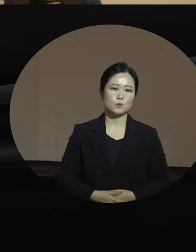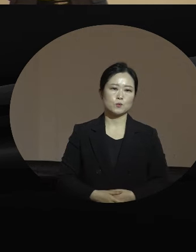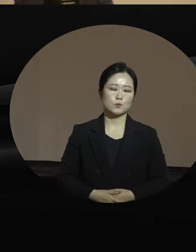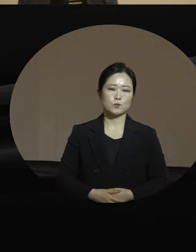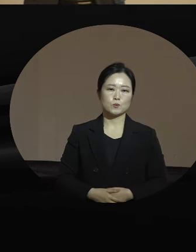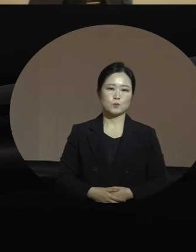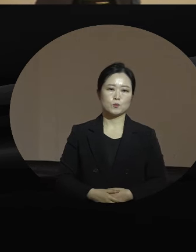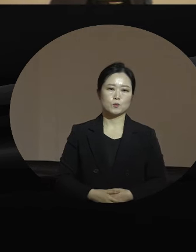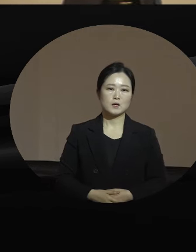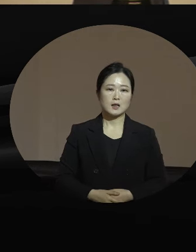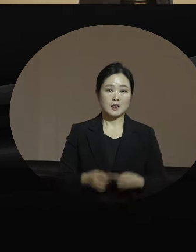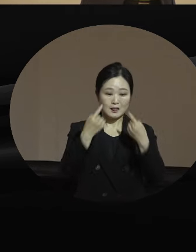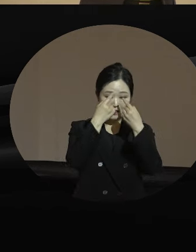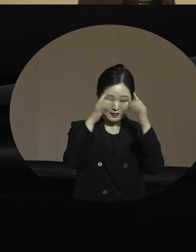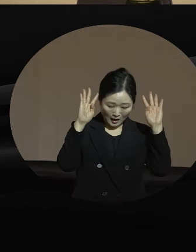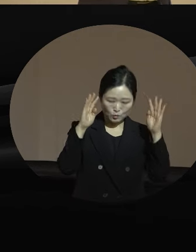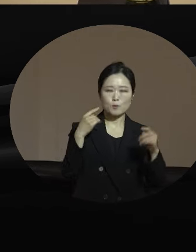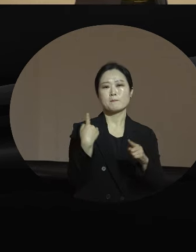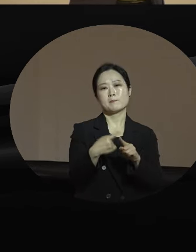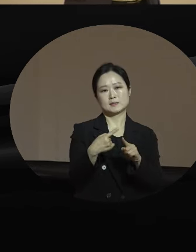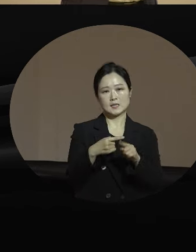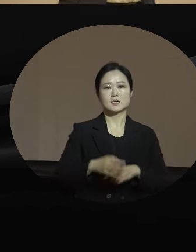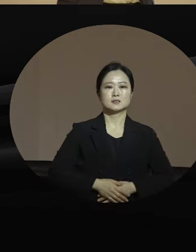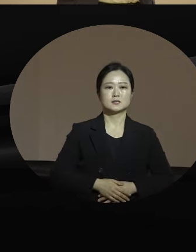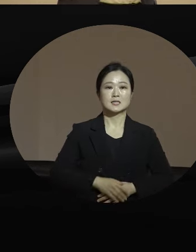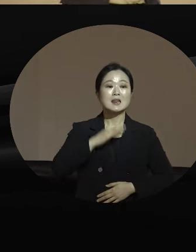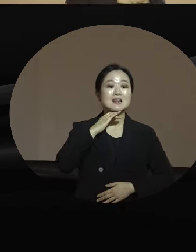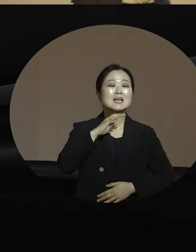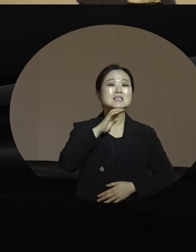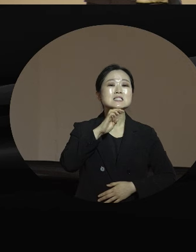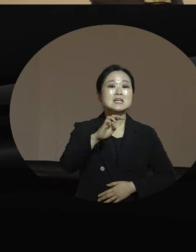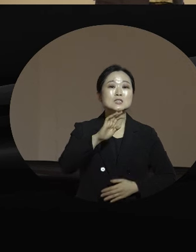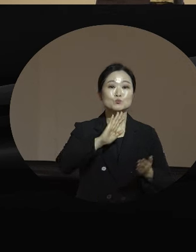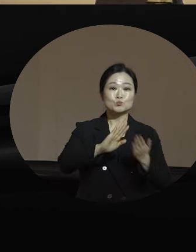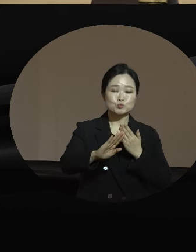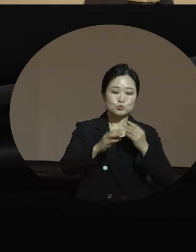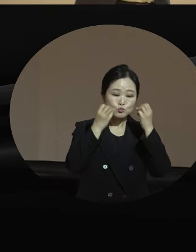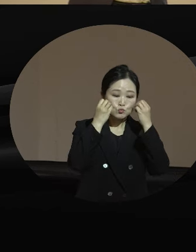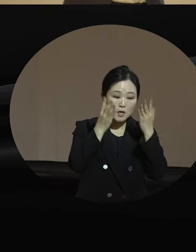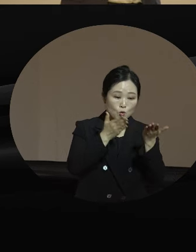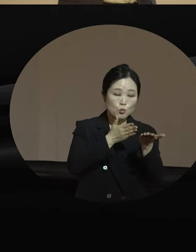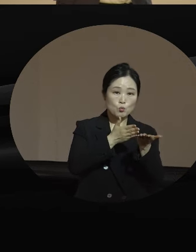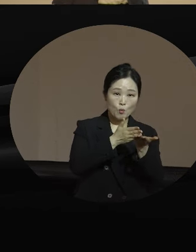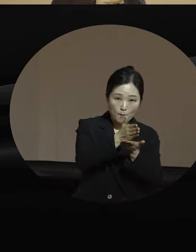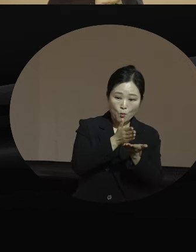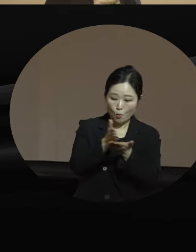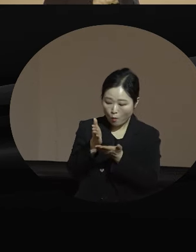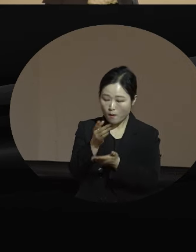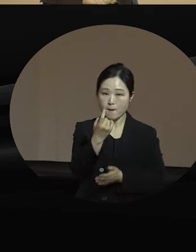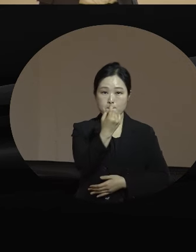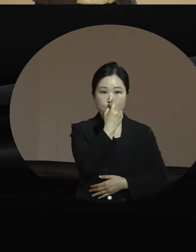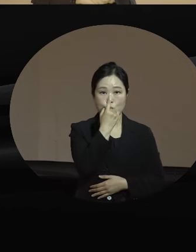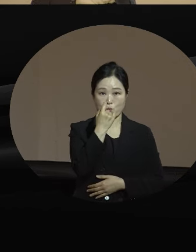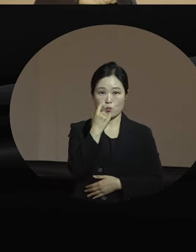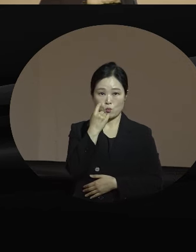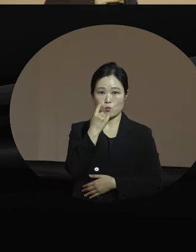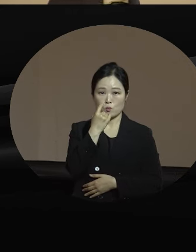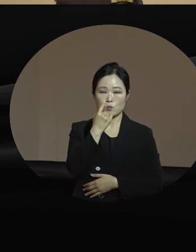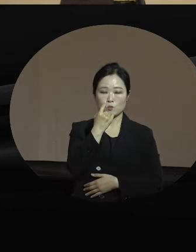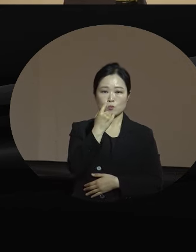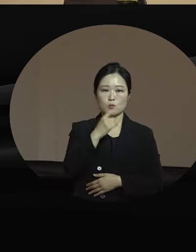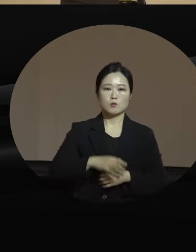다니지 않아요. 백사를 다닌다고 보면 40대 이후에 새로운 전공과 새로운 전문성을 또 갖춰야 돼요. 갖추고 싶어 할 거예요.